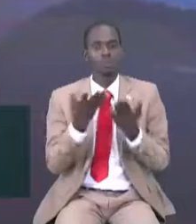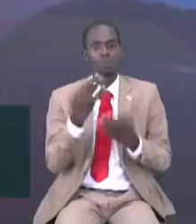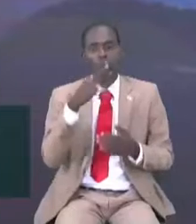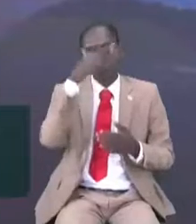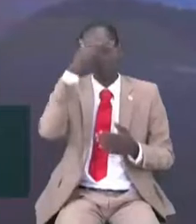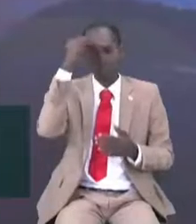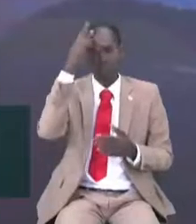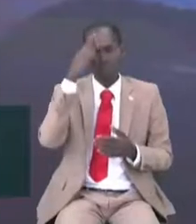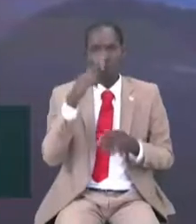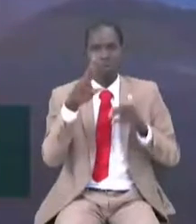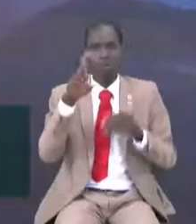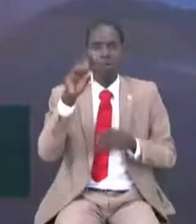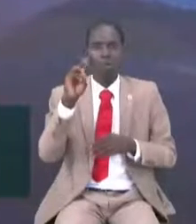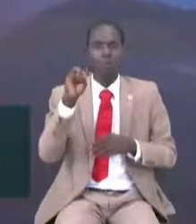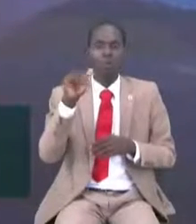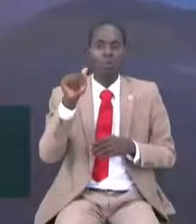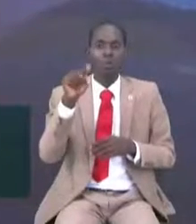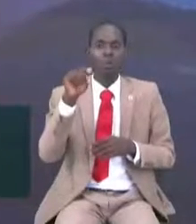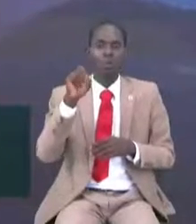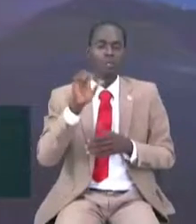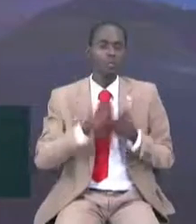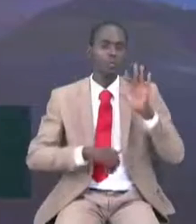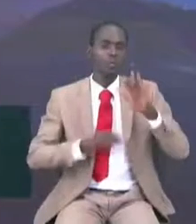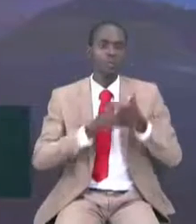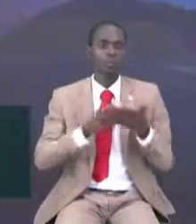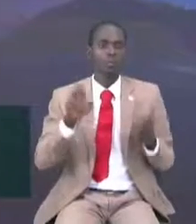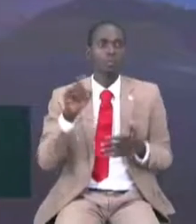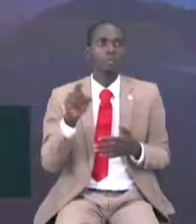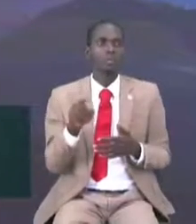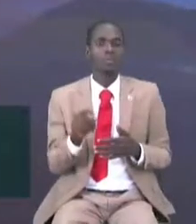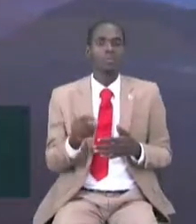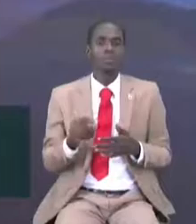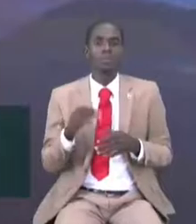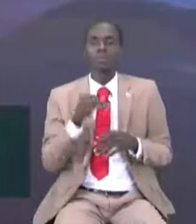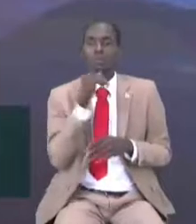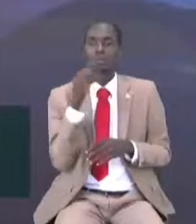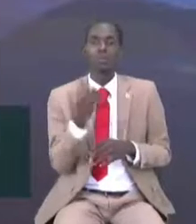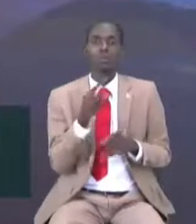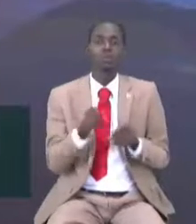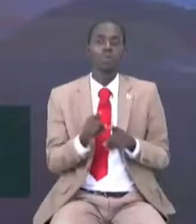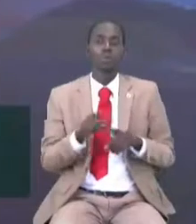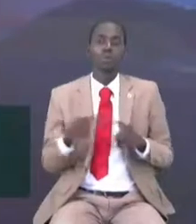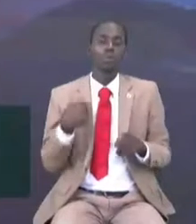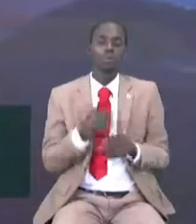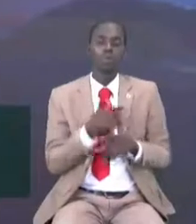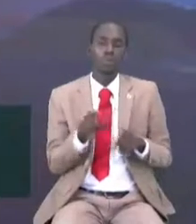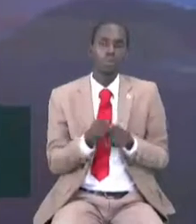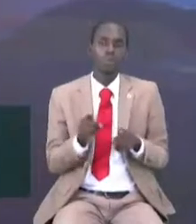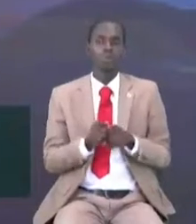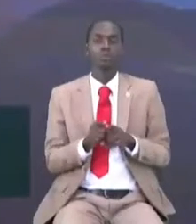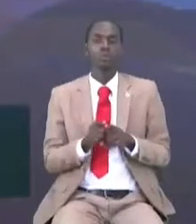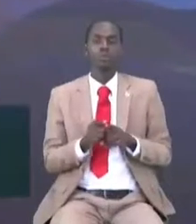cela, mais encore nous glorifions en Dieu par notre Seigneur Jésus-Christ, par